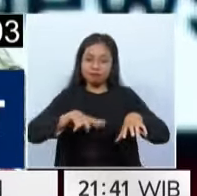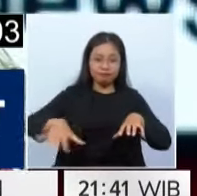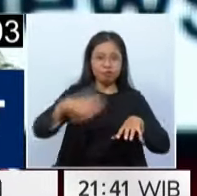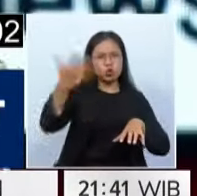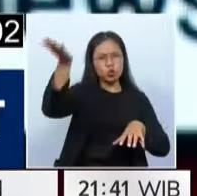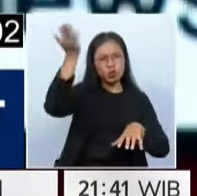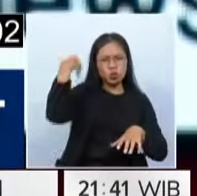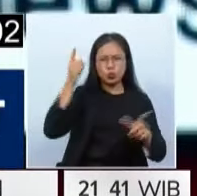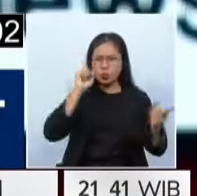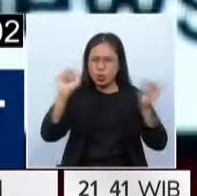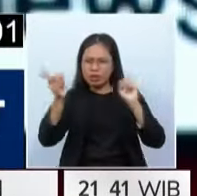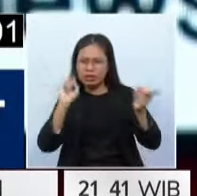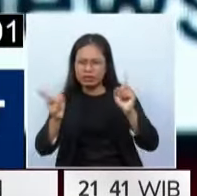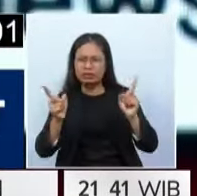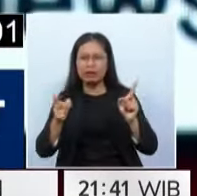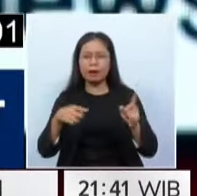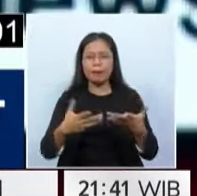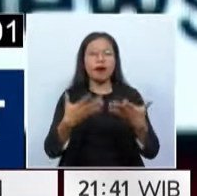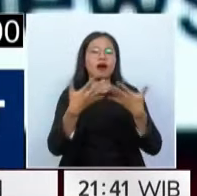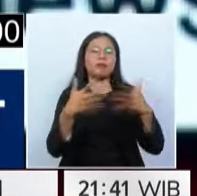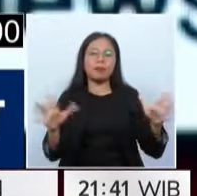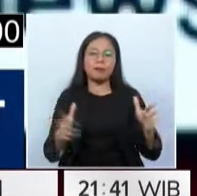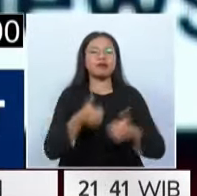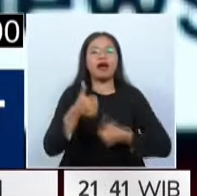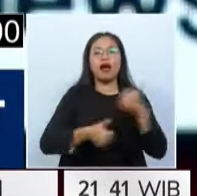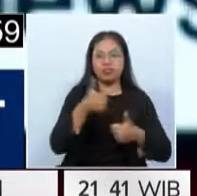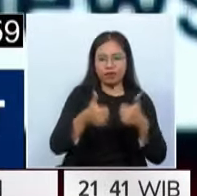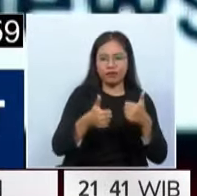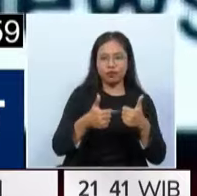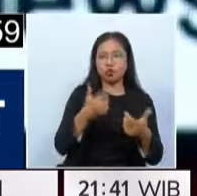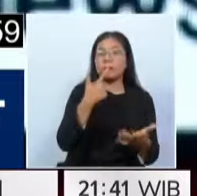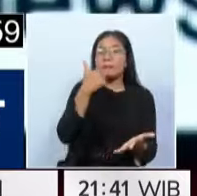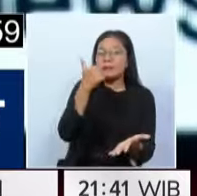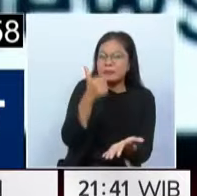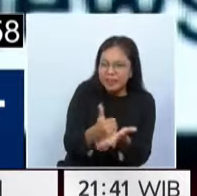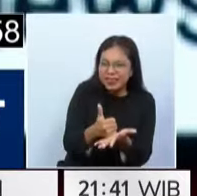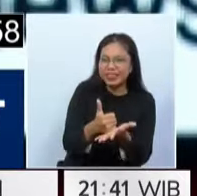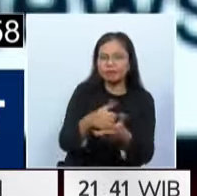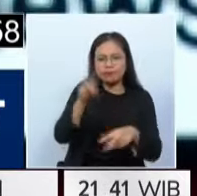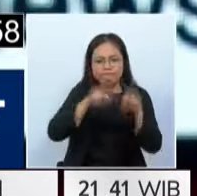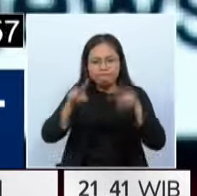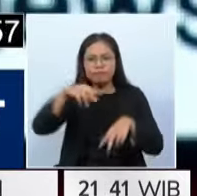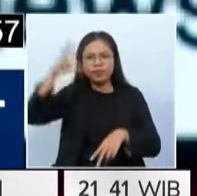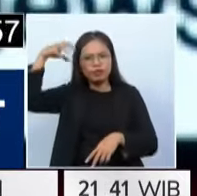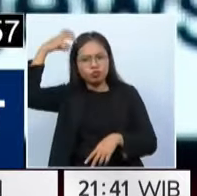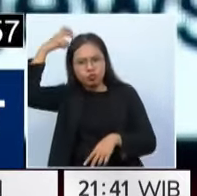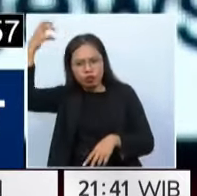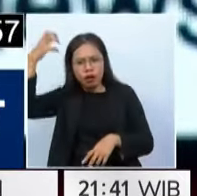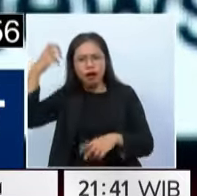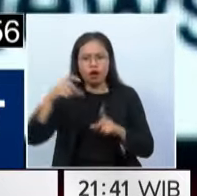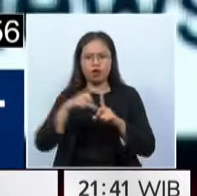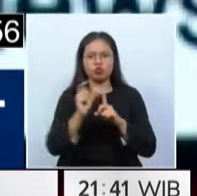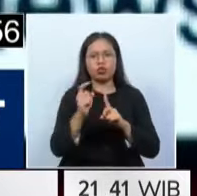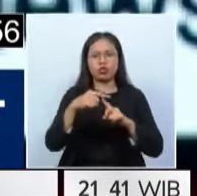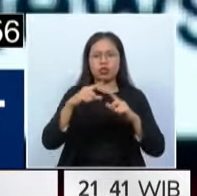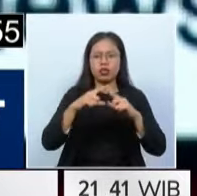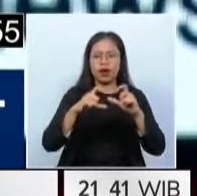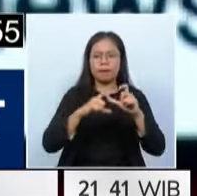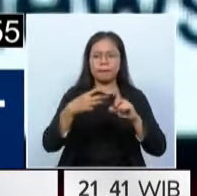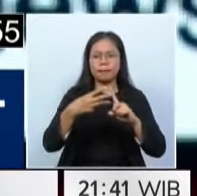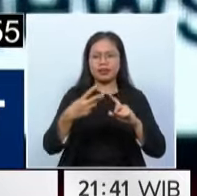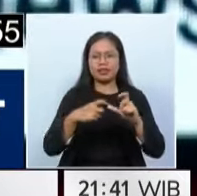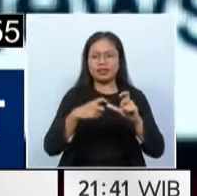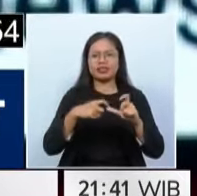bebas aktif duta besar cyber menjadi penting karena problem besar kita hari ini adalah pada dunia digital maka